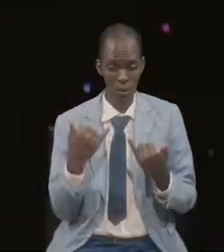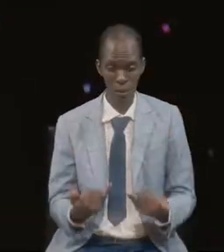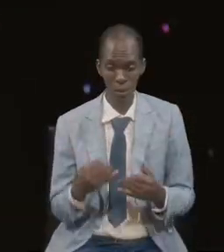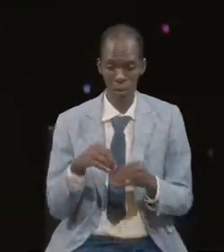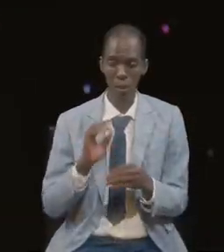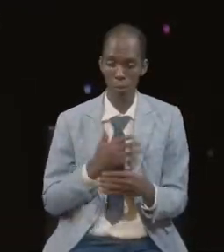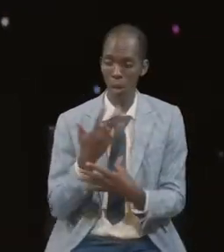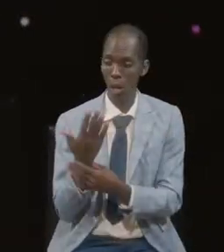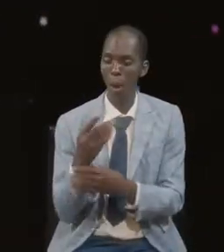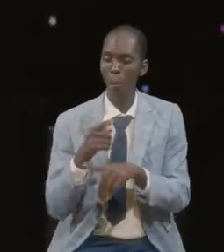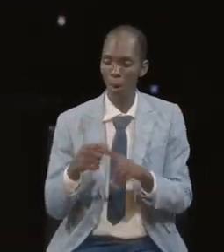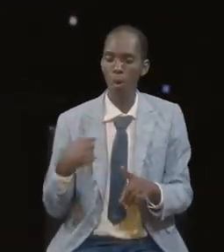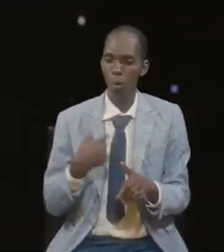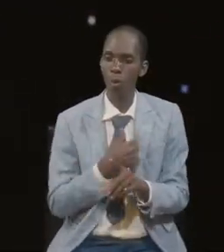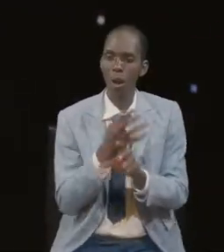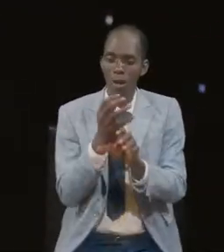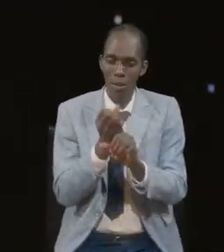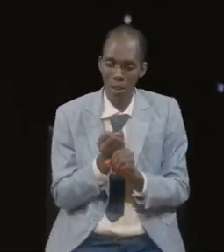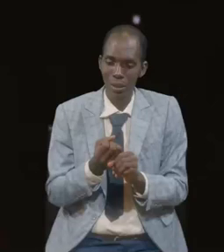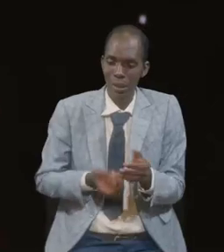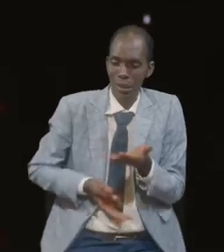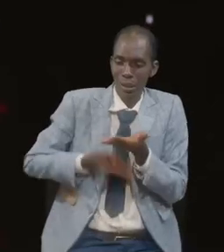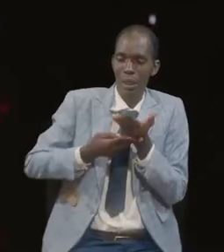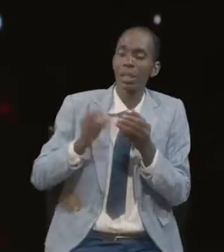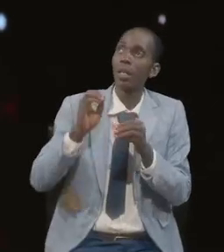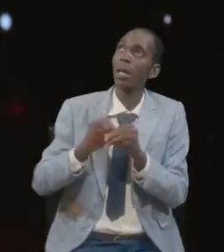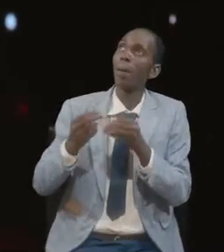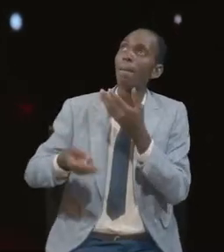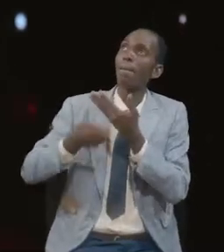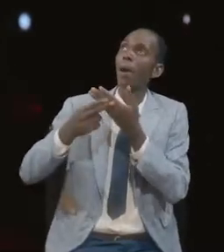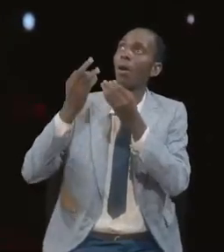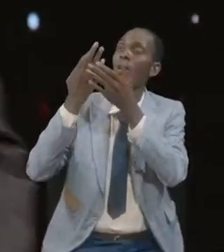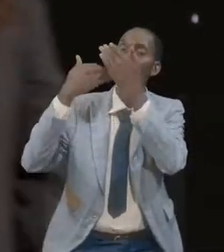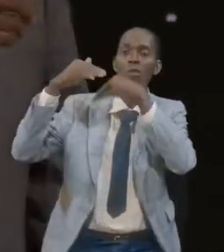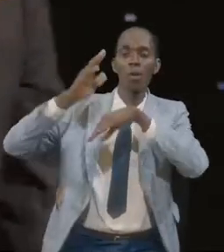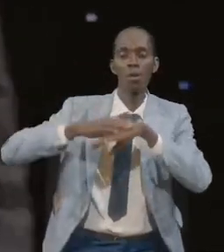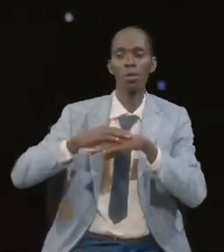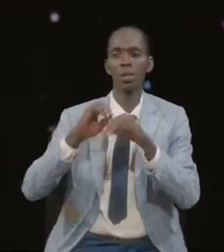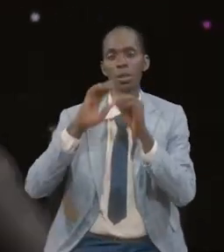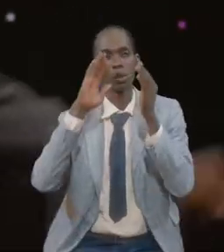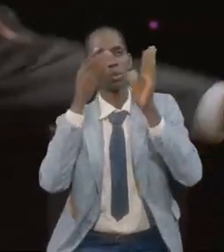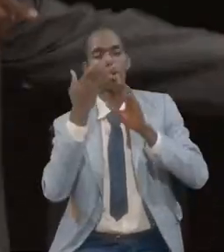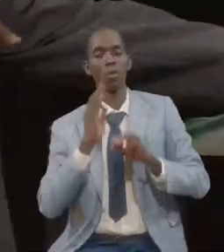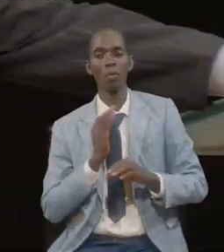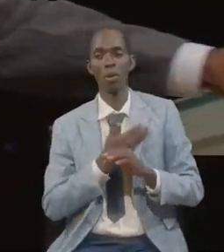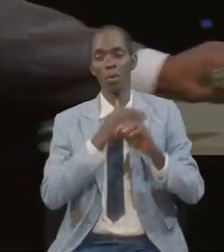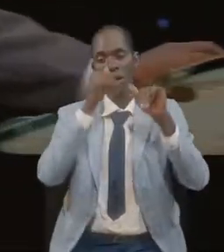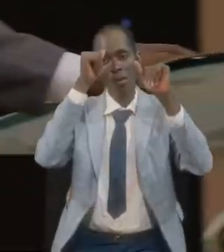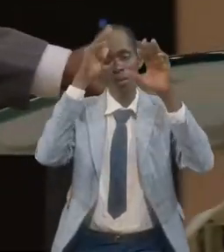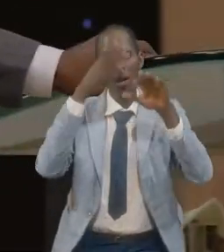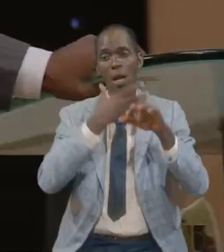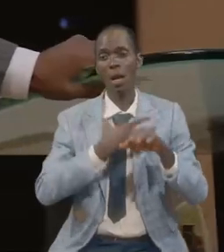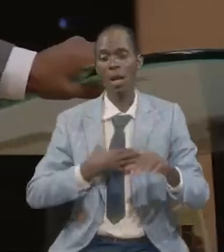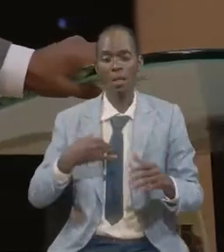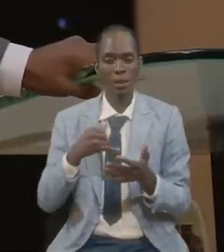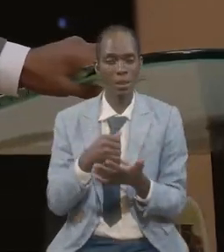l'aurons. On peut ne pas l'avoir en main comme ça, mais on l'a à la banque du ciel devant Dieu qui est notre Père, parce qu'il dit que parce que